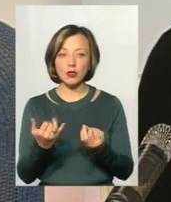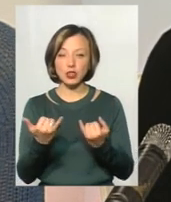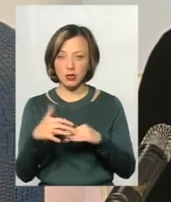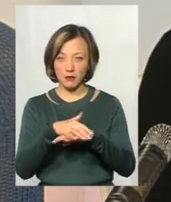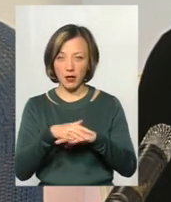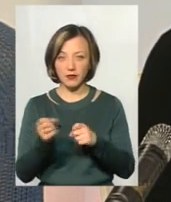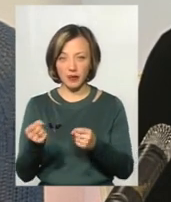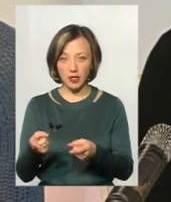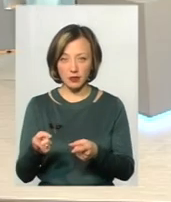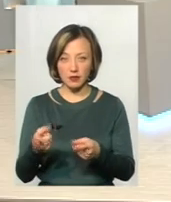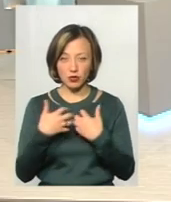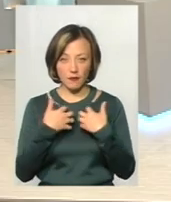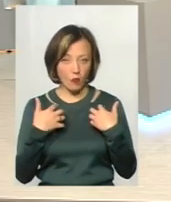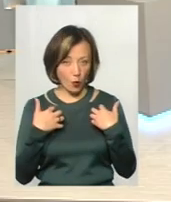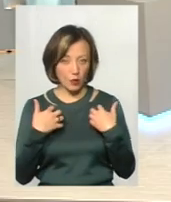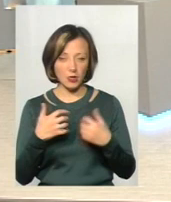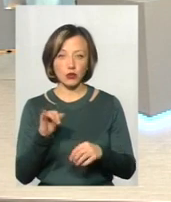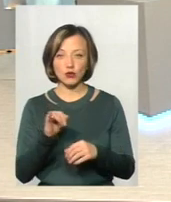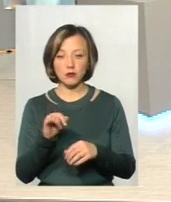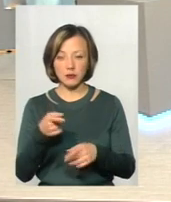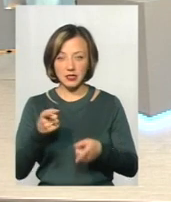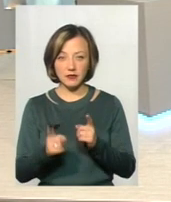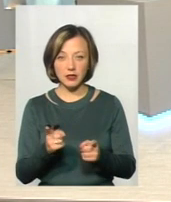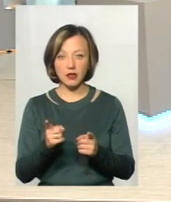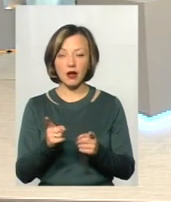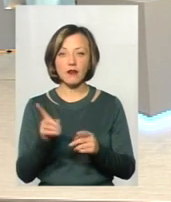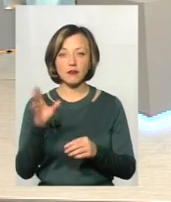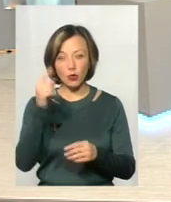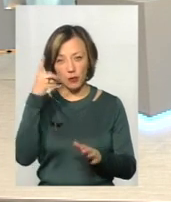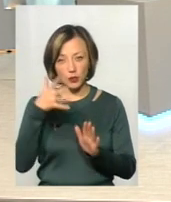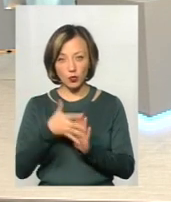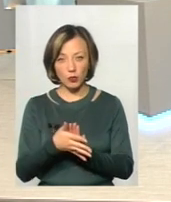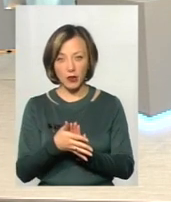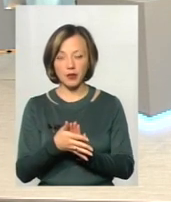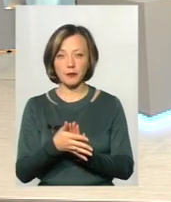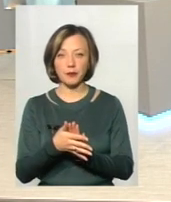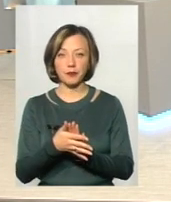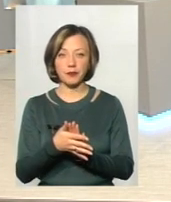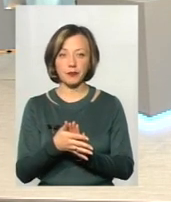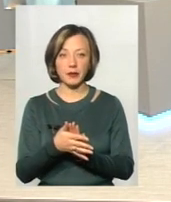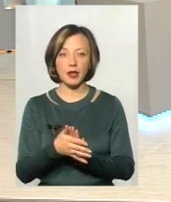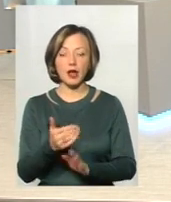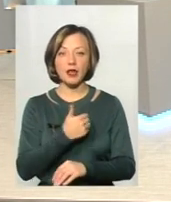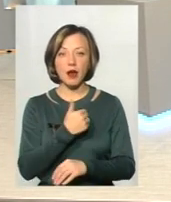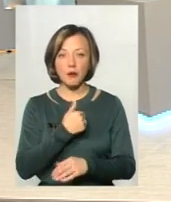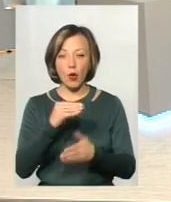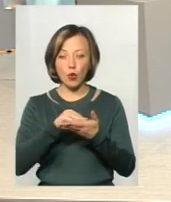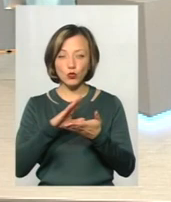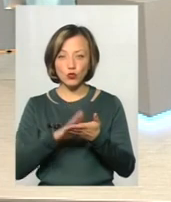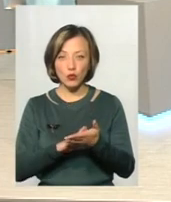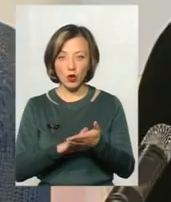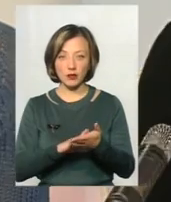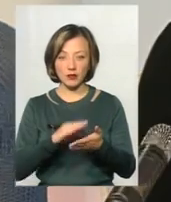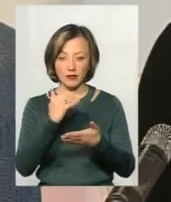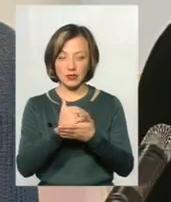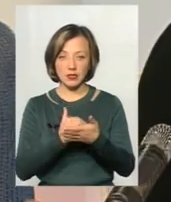массово выкидывают животных. И чтобы действительно нужно настолько это все обдумать, ну, хотя бы учет как-то вести, но